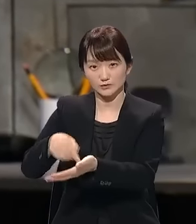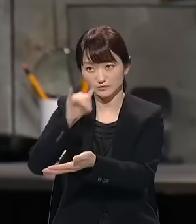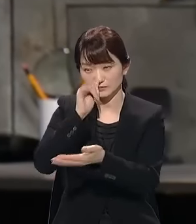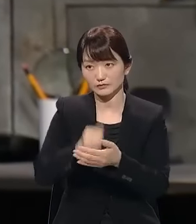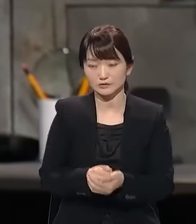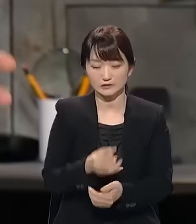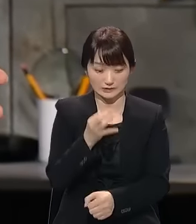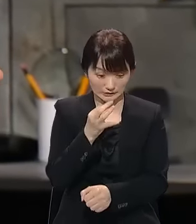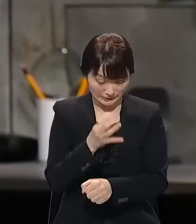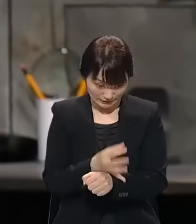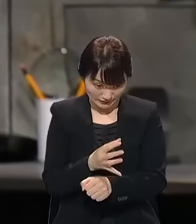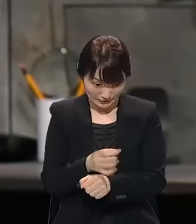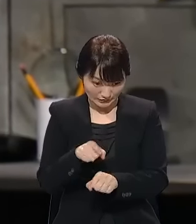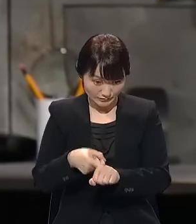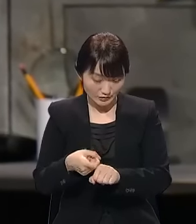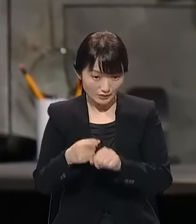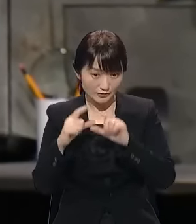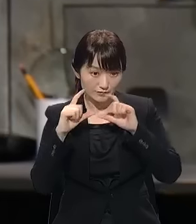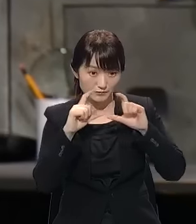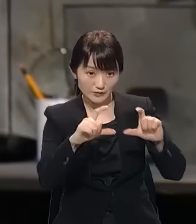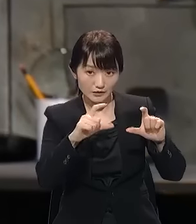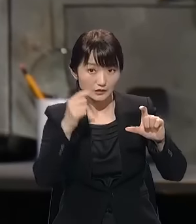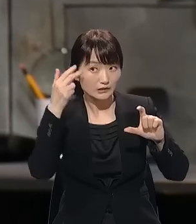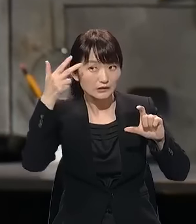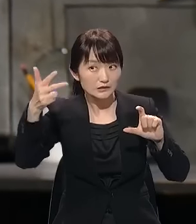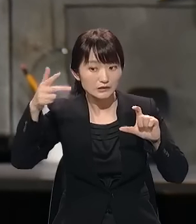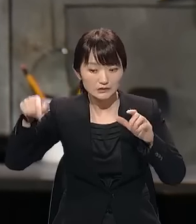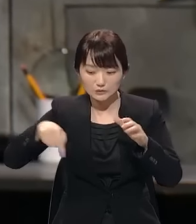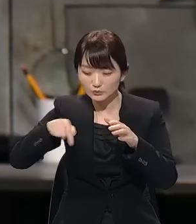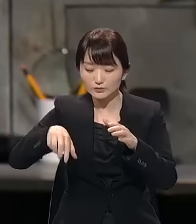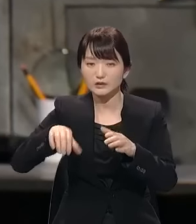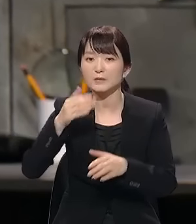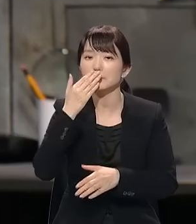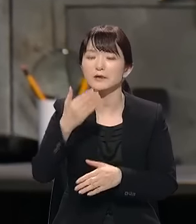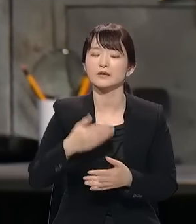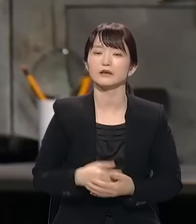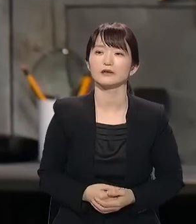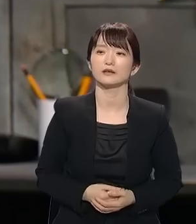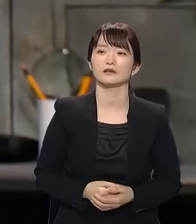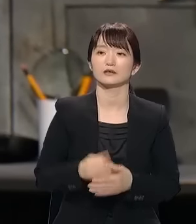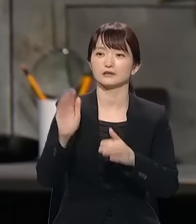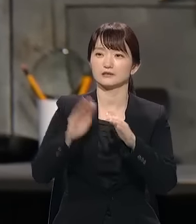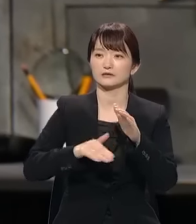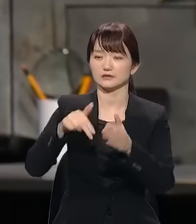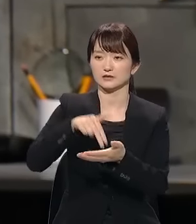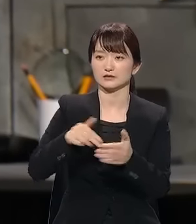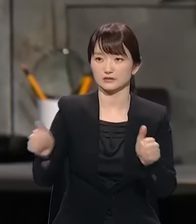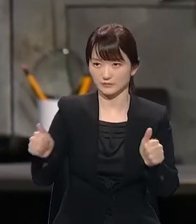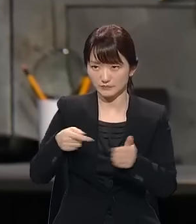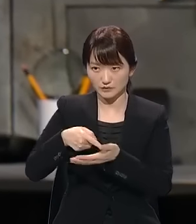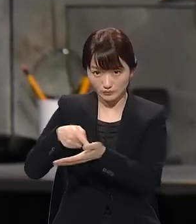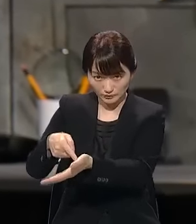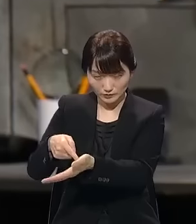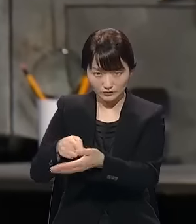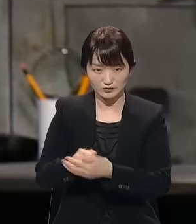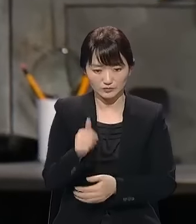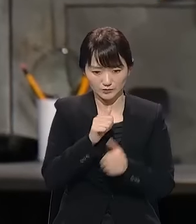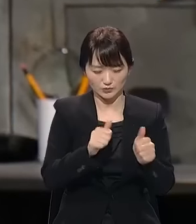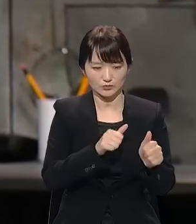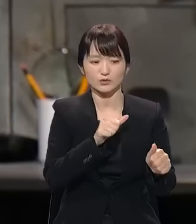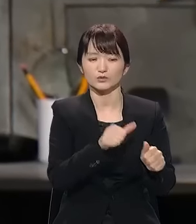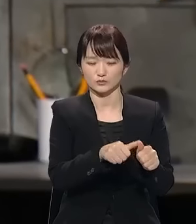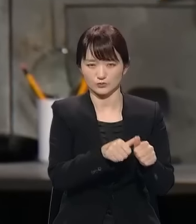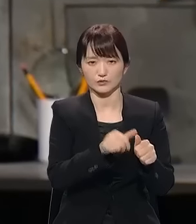약식 명령 떨어진 다음에 1년 일주일 안에 가능했고 실제로 정식재판 청구를 했습니다 변호사다 조언을 받았던 거